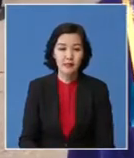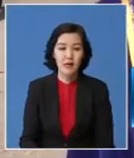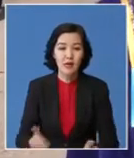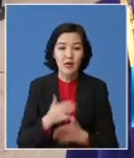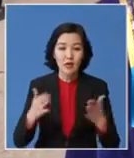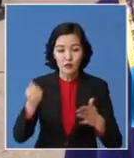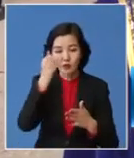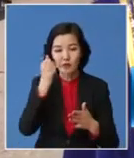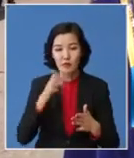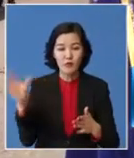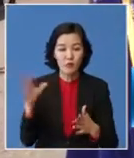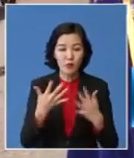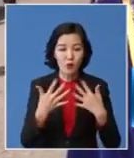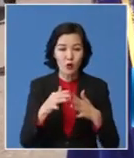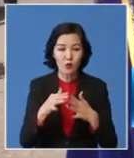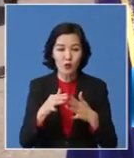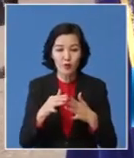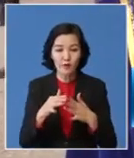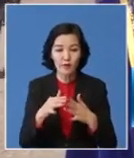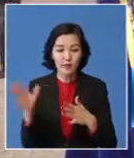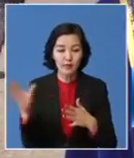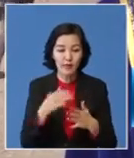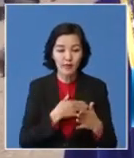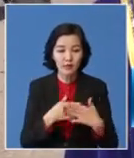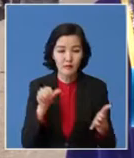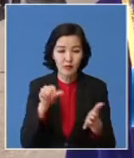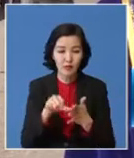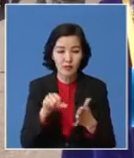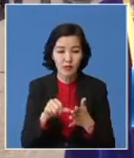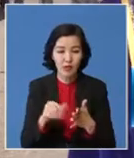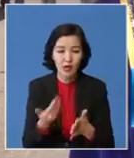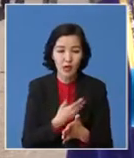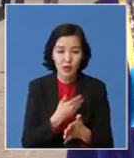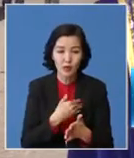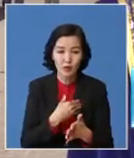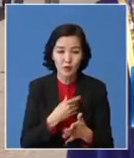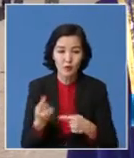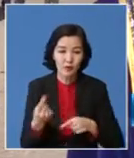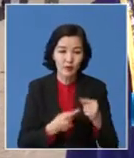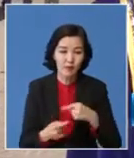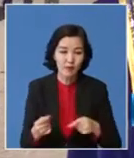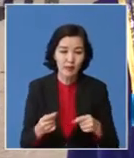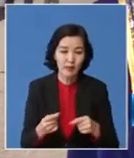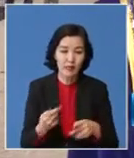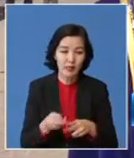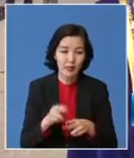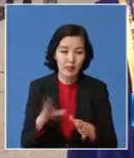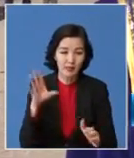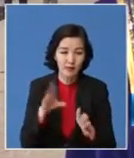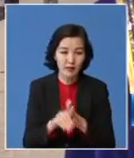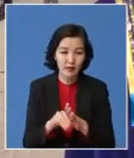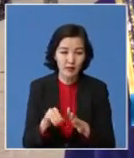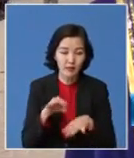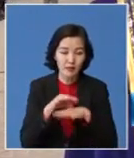Огромное спасибо всему аулу. Без вас праздник не прошел бы так отлично. Хотелось бы отметить и наших предпринимателей, которые также внесли вклад в